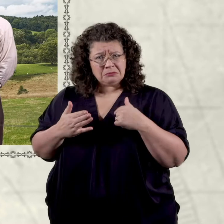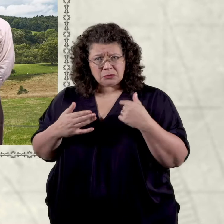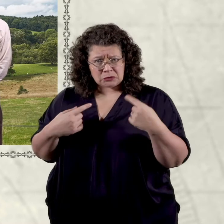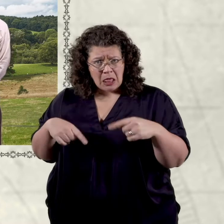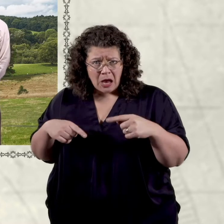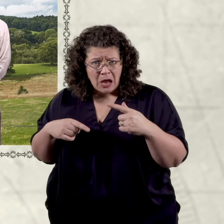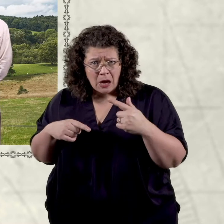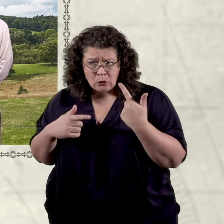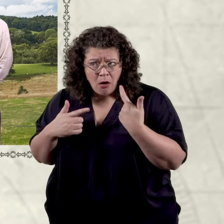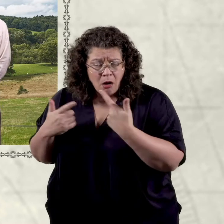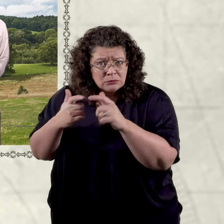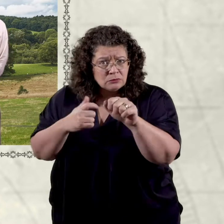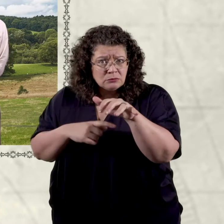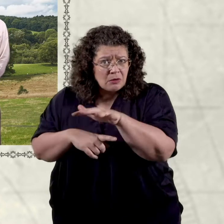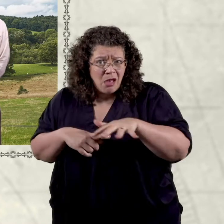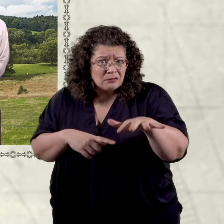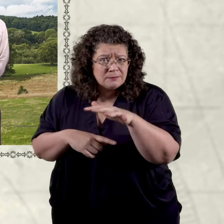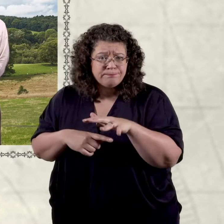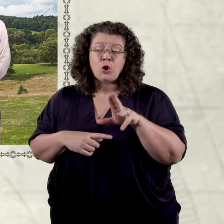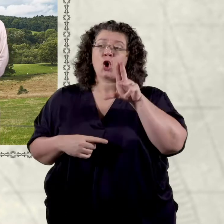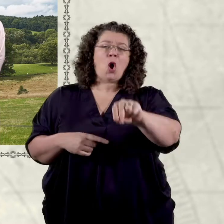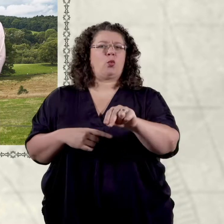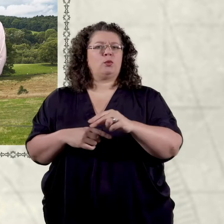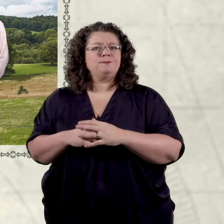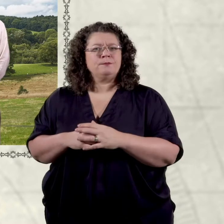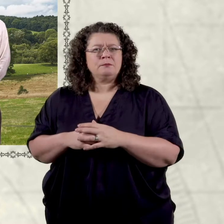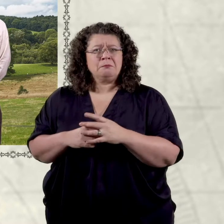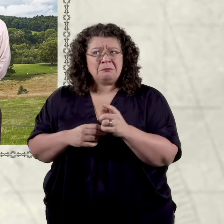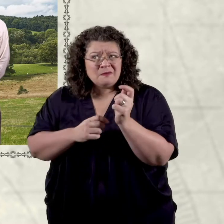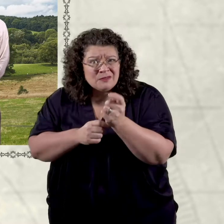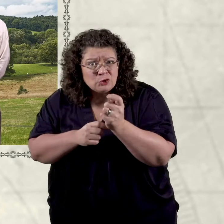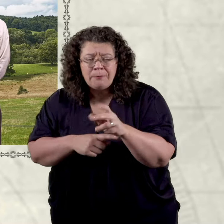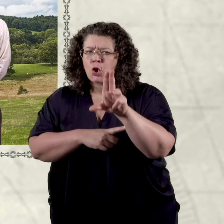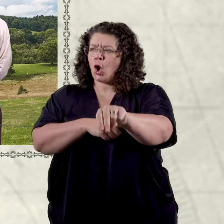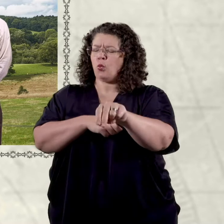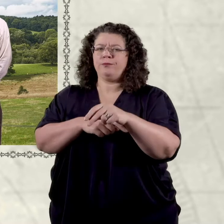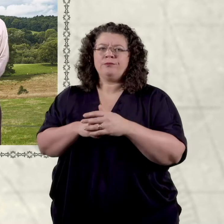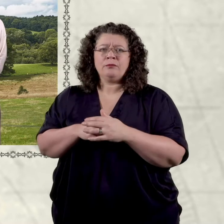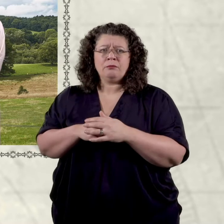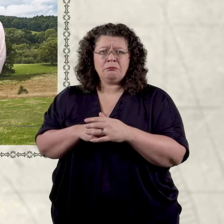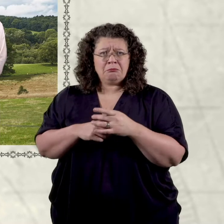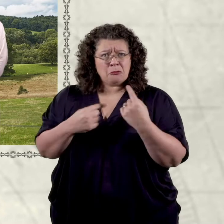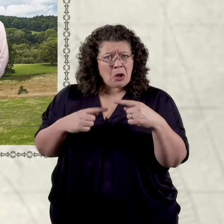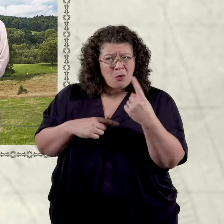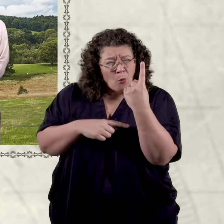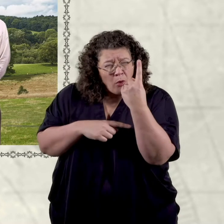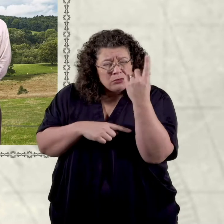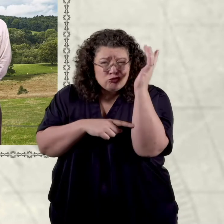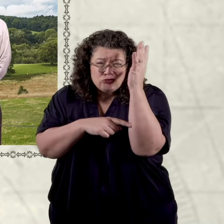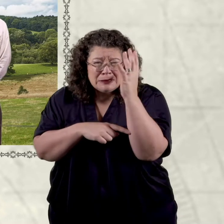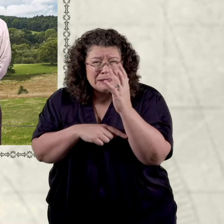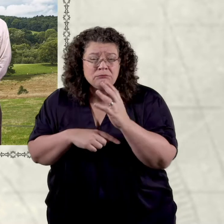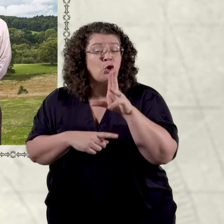Felly, dwi ddim yn cael hela ar eich tir chi? Na. Pysgota? Na. A dwi ddim yn cael torri un